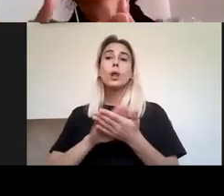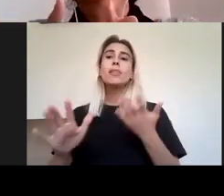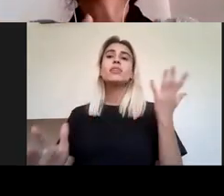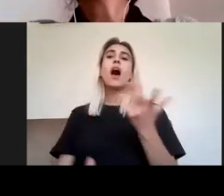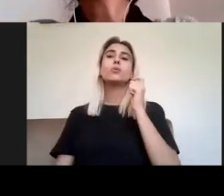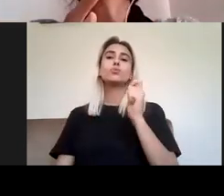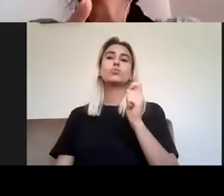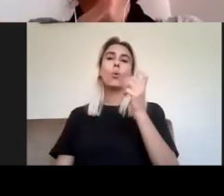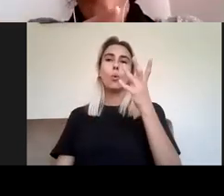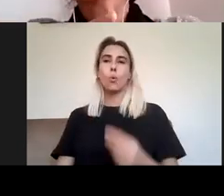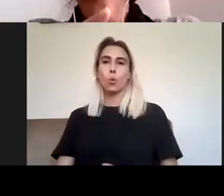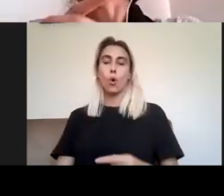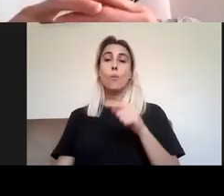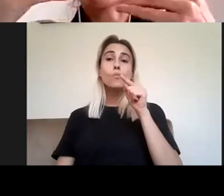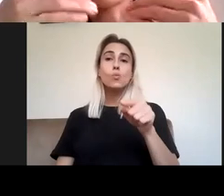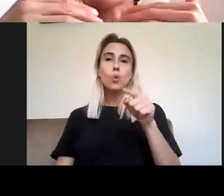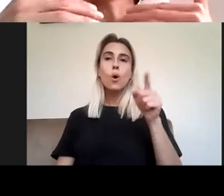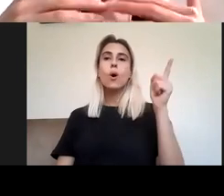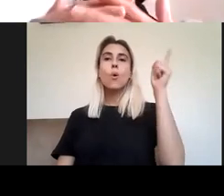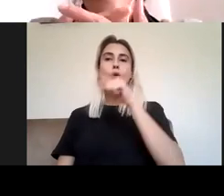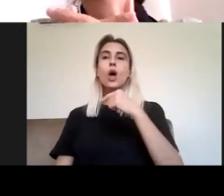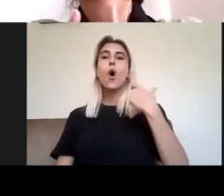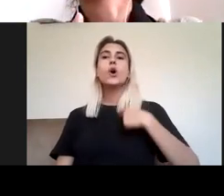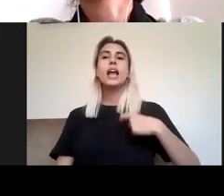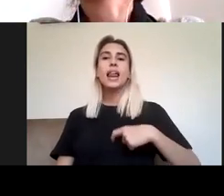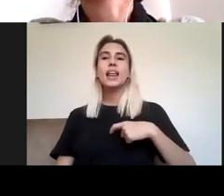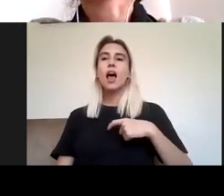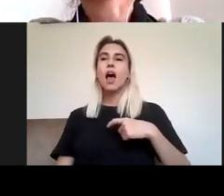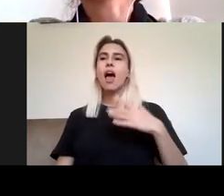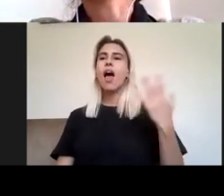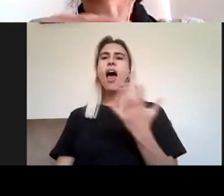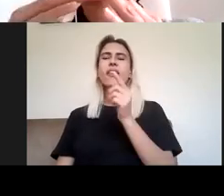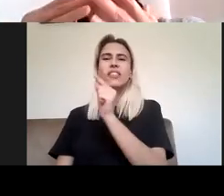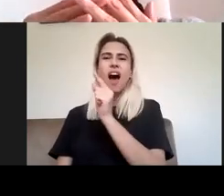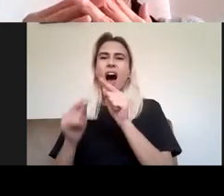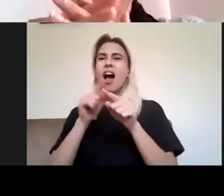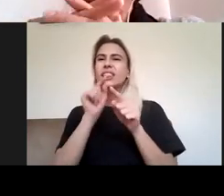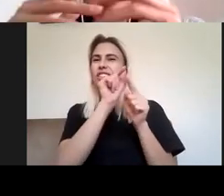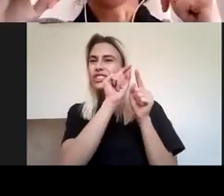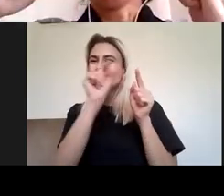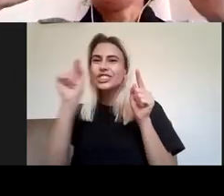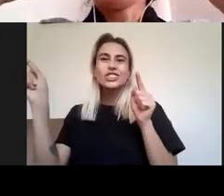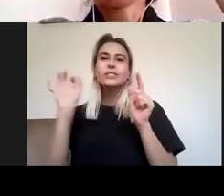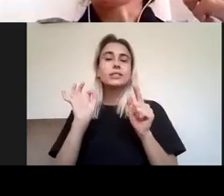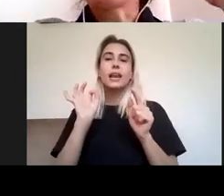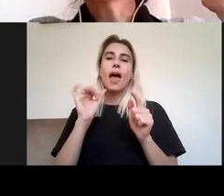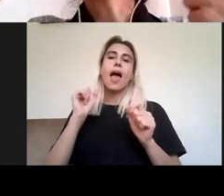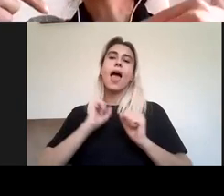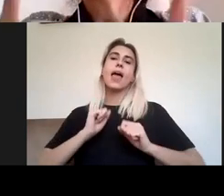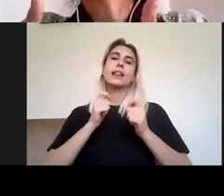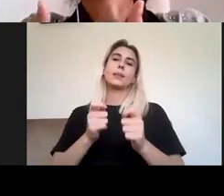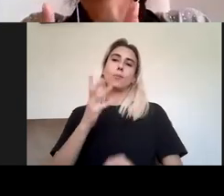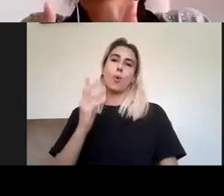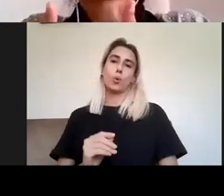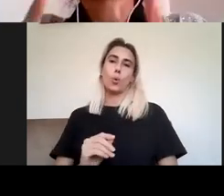oluyor. O yüzden şimdi burada zaten bizim özellikle altını en fazla çizeceğimiz şey eğitim oluyor. Ama